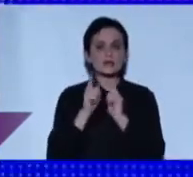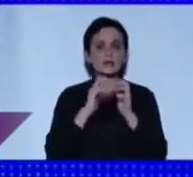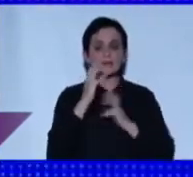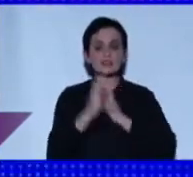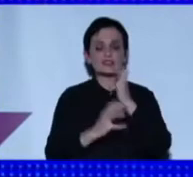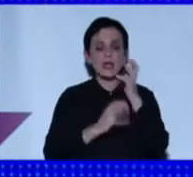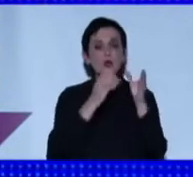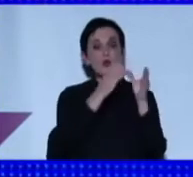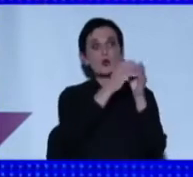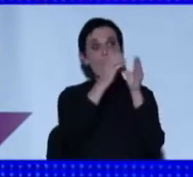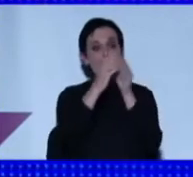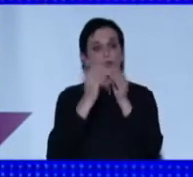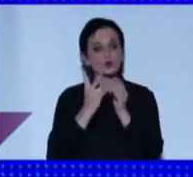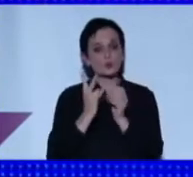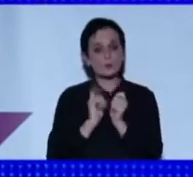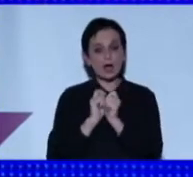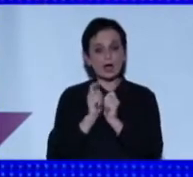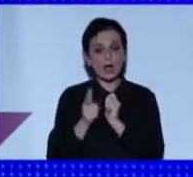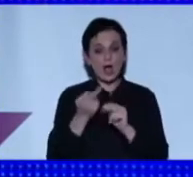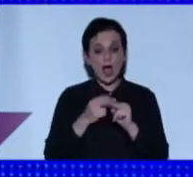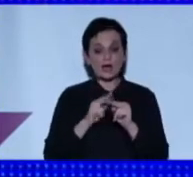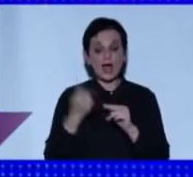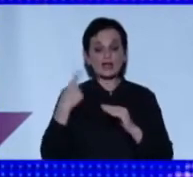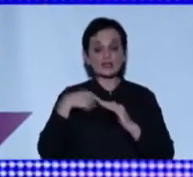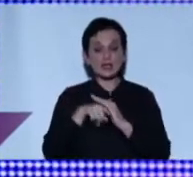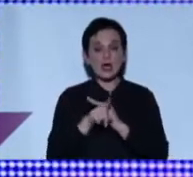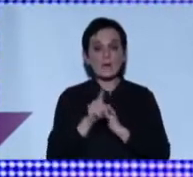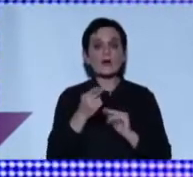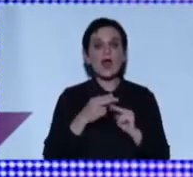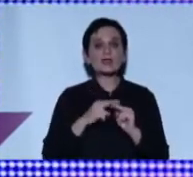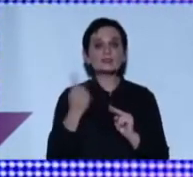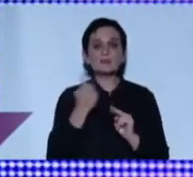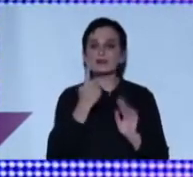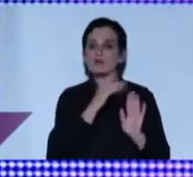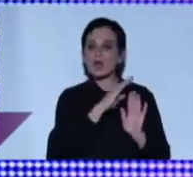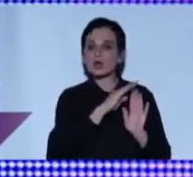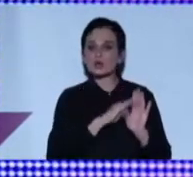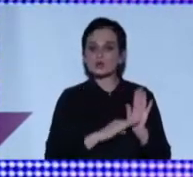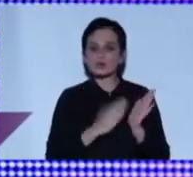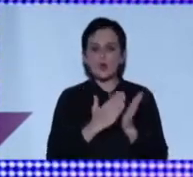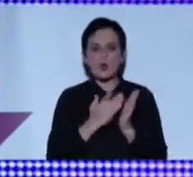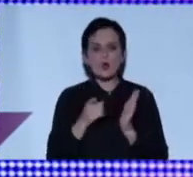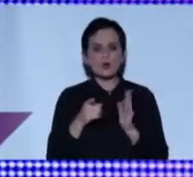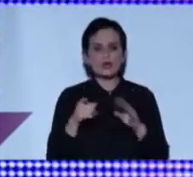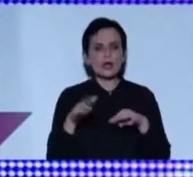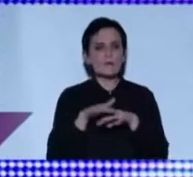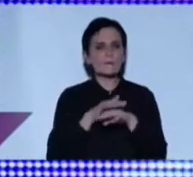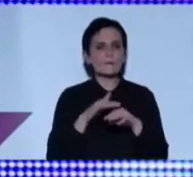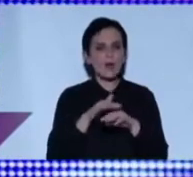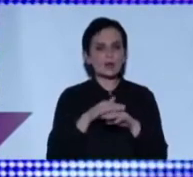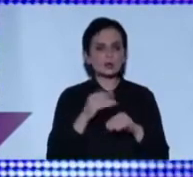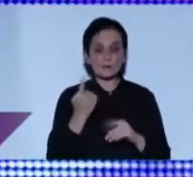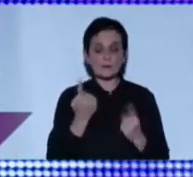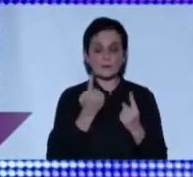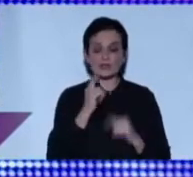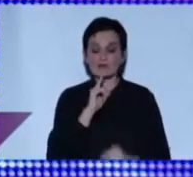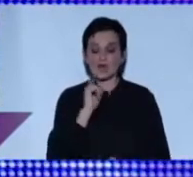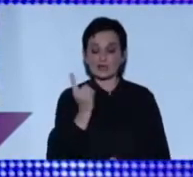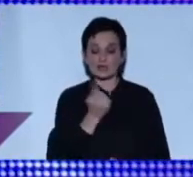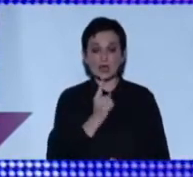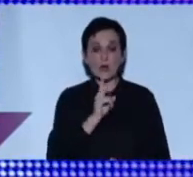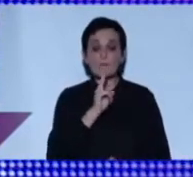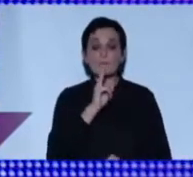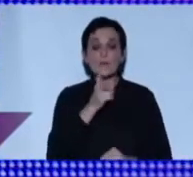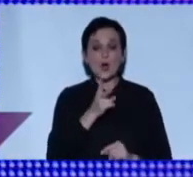საერთაშორისო კომპანიებმა უნდა გადაიხადონ. აქედან გამომდინარე, ეს არის პირველი პროგრამა, რომელიც მასიურად პირველივე წელს და მეორე წელს